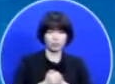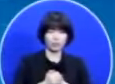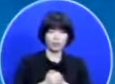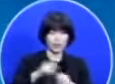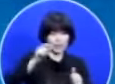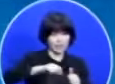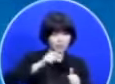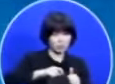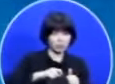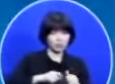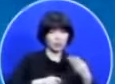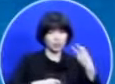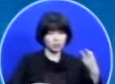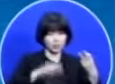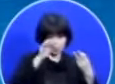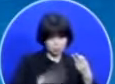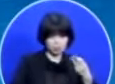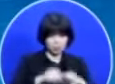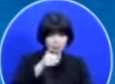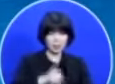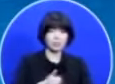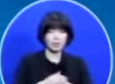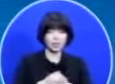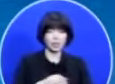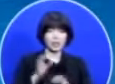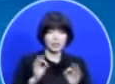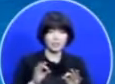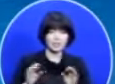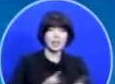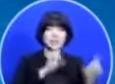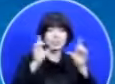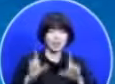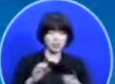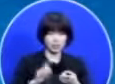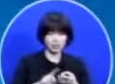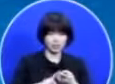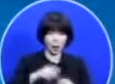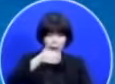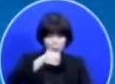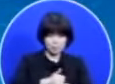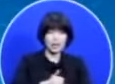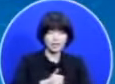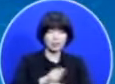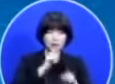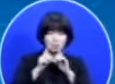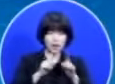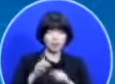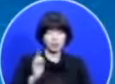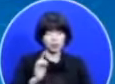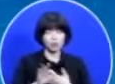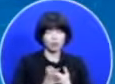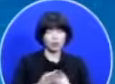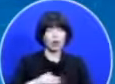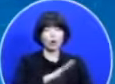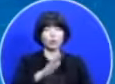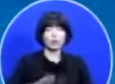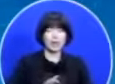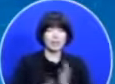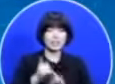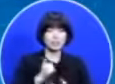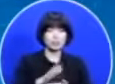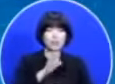히브리서 13장 맨 마지막에 이제 삶에 대하여 마지막 언급을 하고 있는 것은 우리가 예수님을 정말